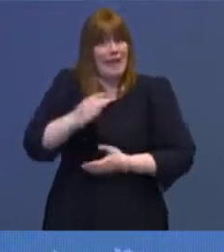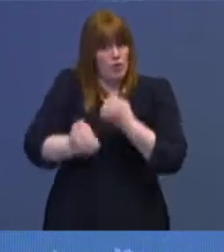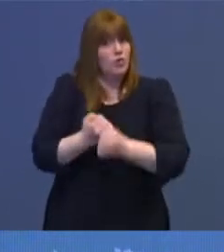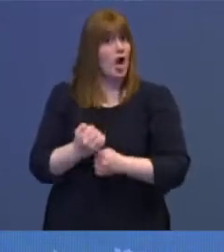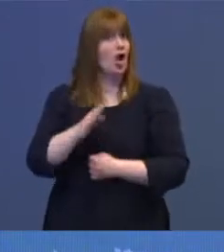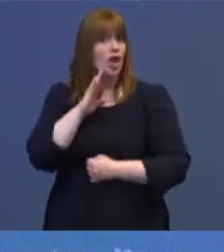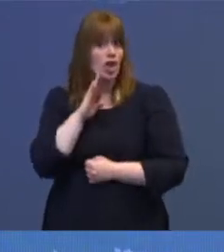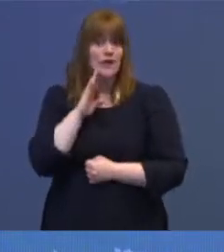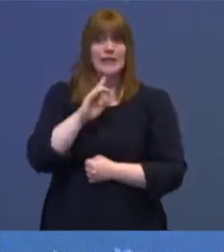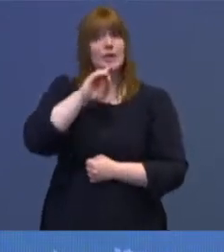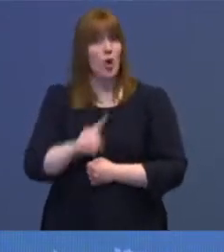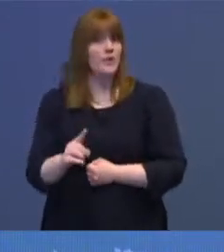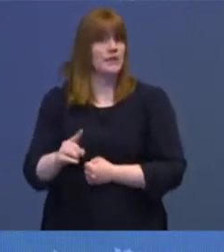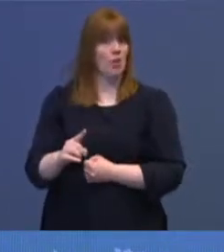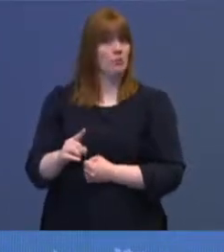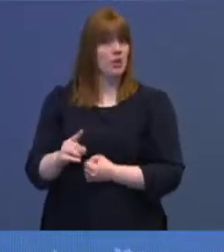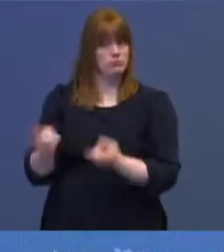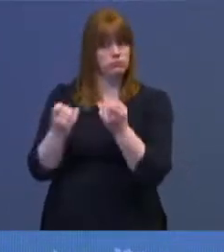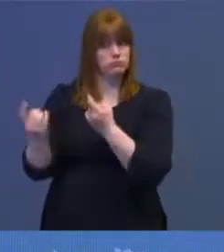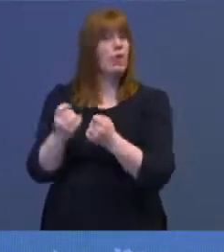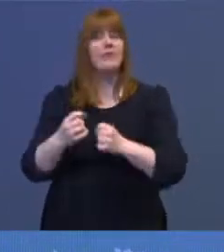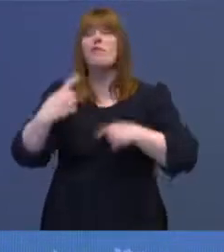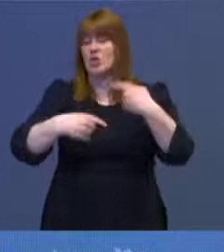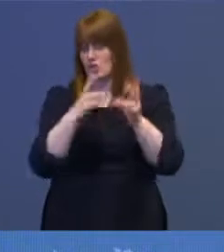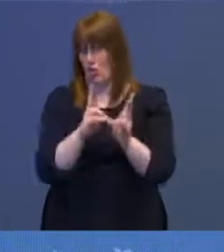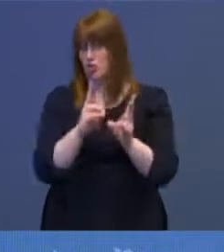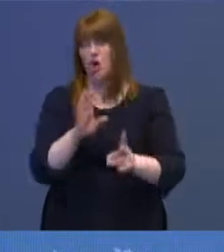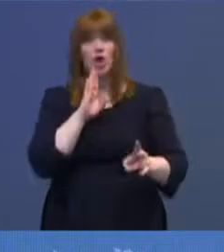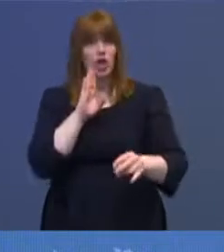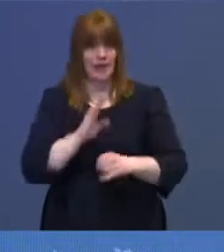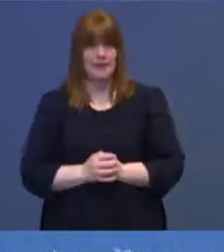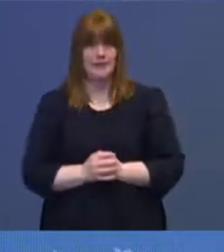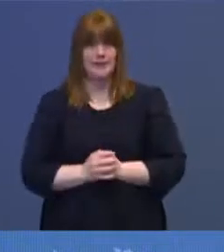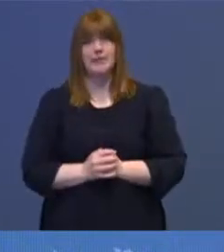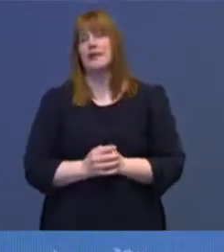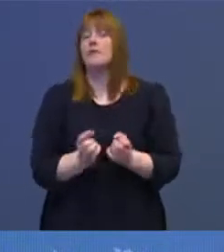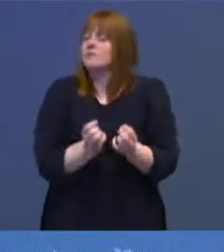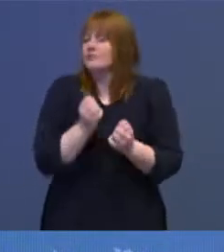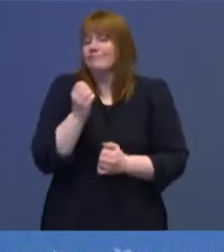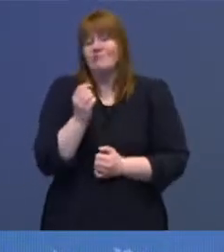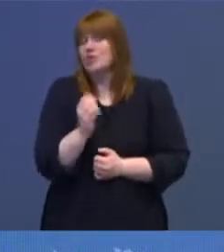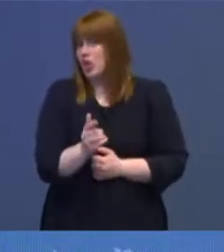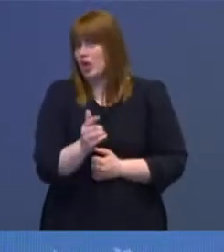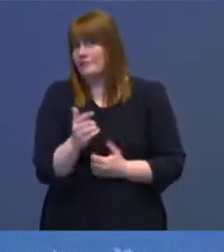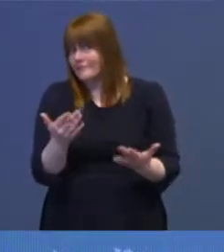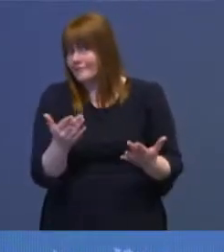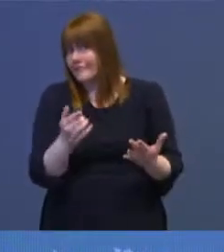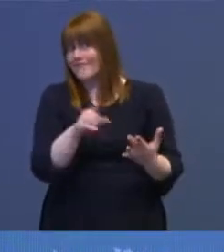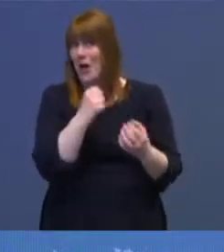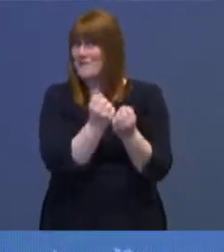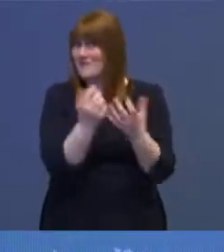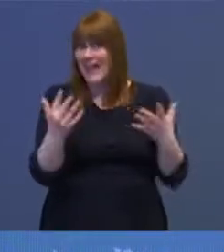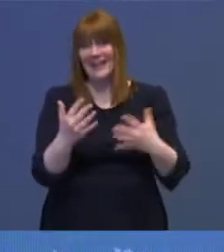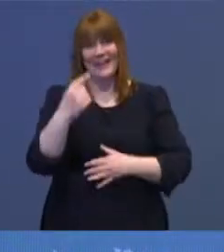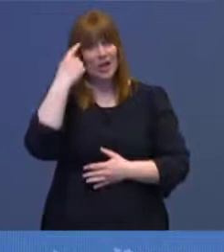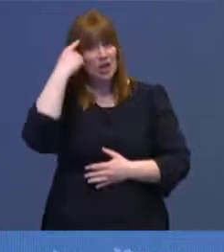rede til å gjøre mer av det. Det kan jo handle om det at vi nå har deler av våre dyktige kvinner og menn i